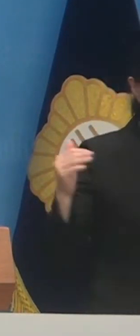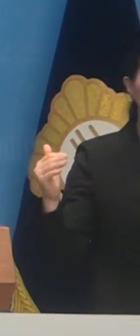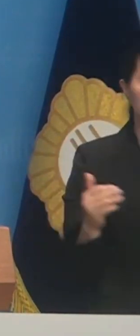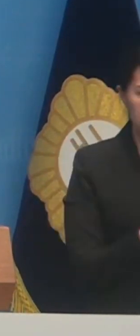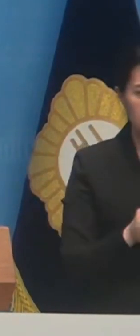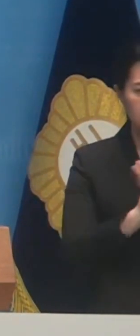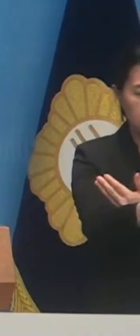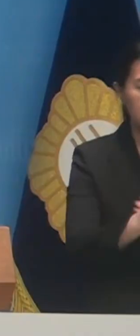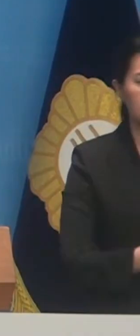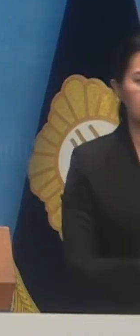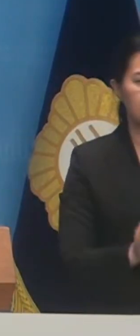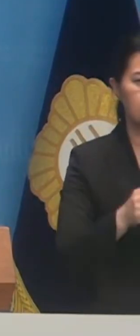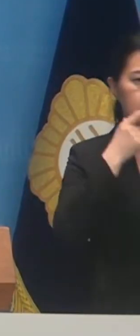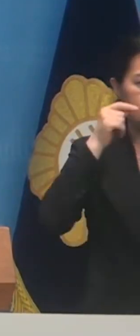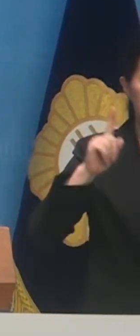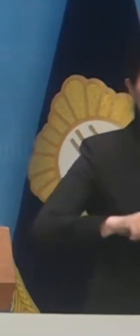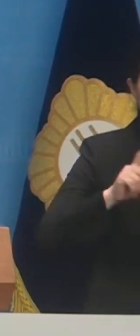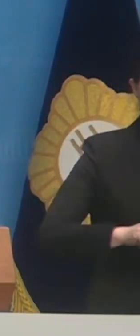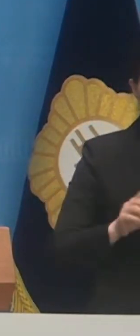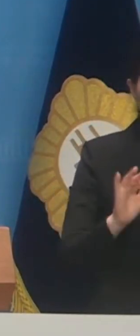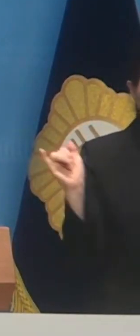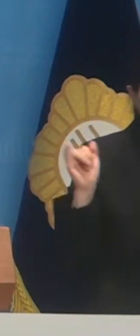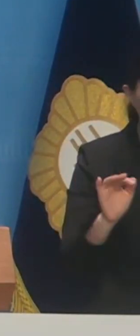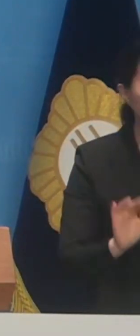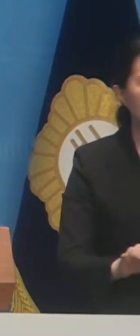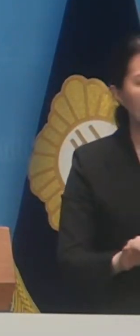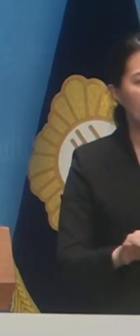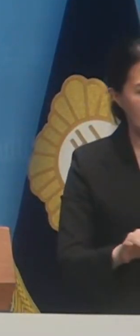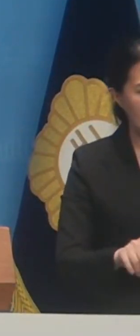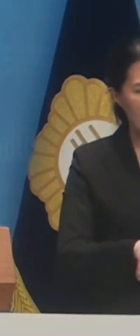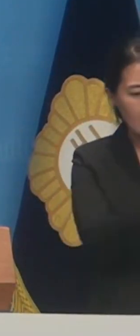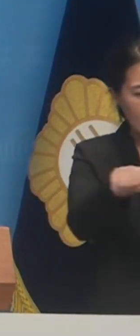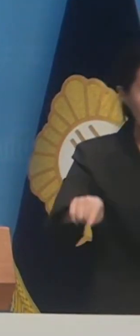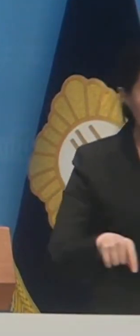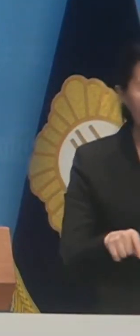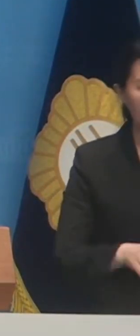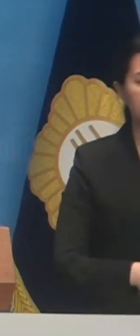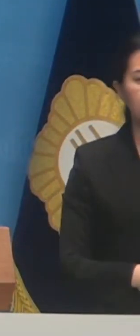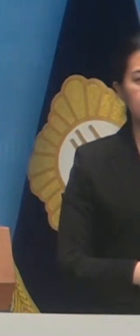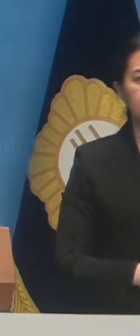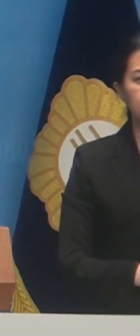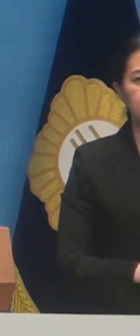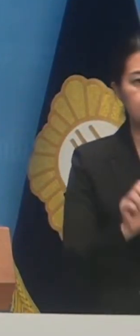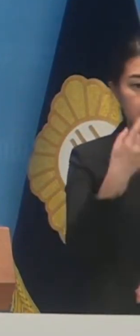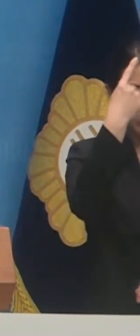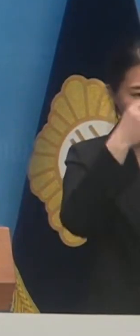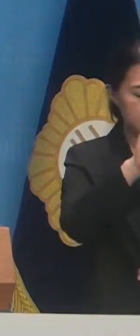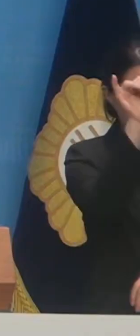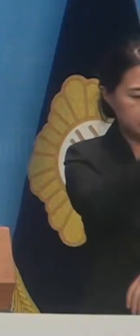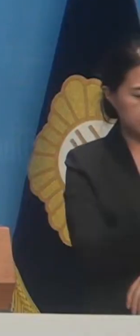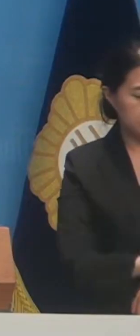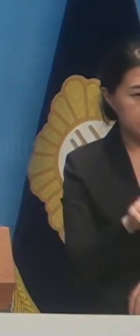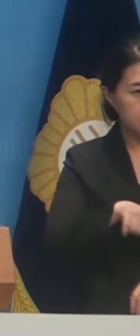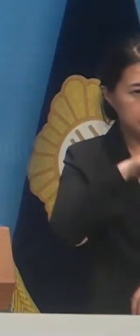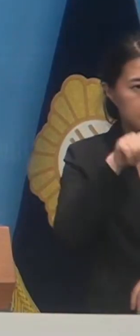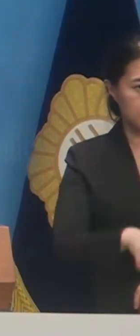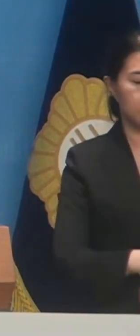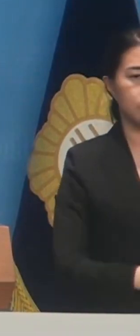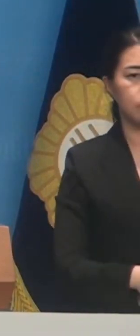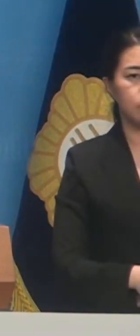종료되고 수많은 친일 인사들의 반공주의자로 옷을 갈아입었을 당시 한반도 전역에서